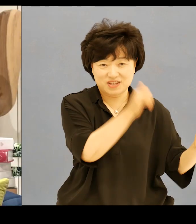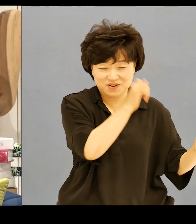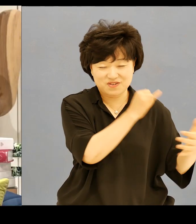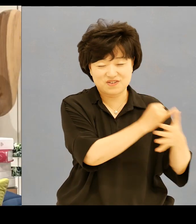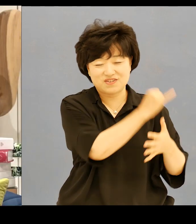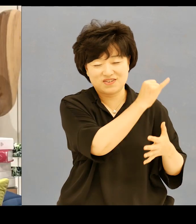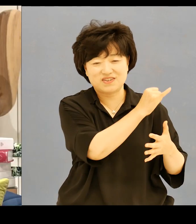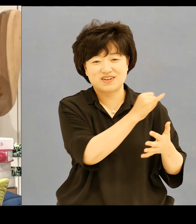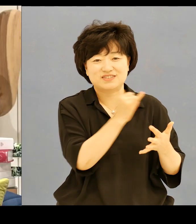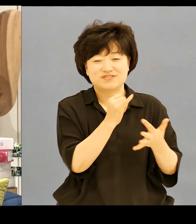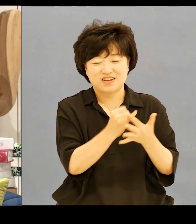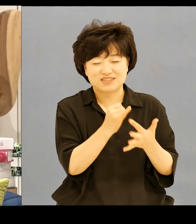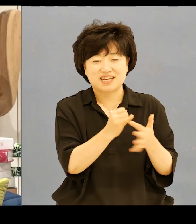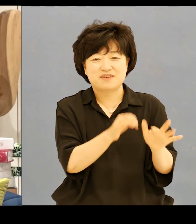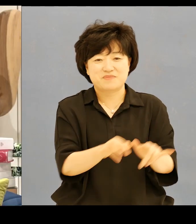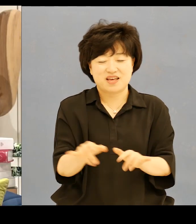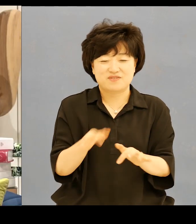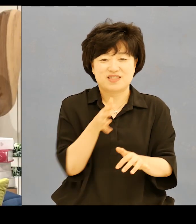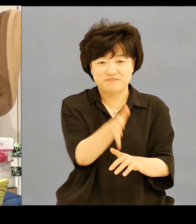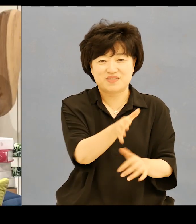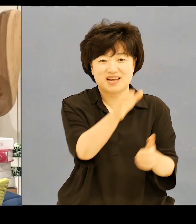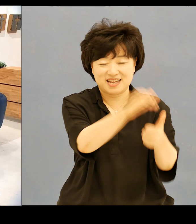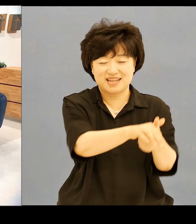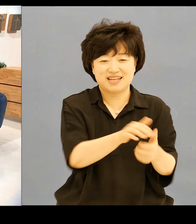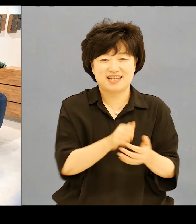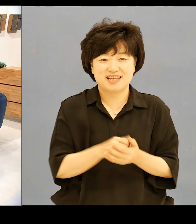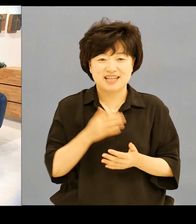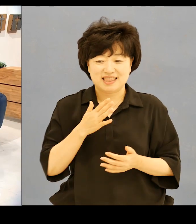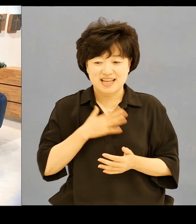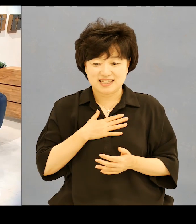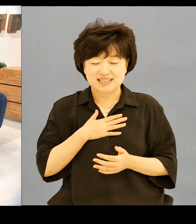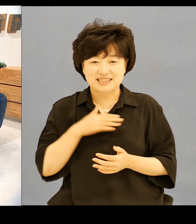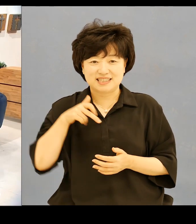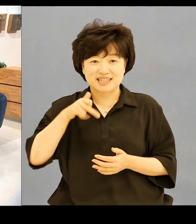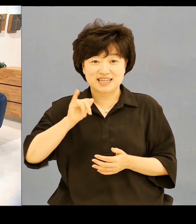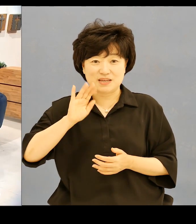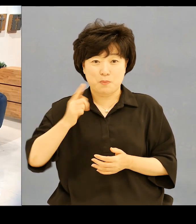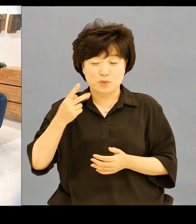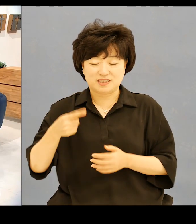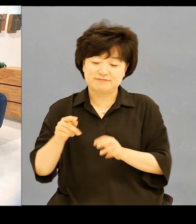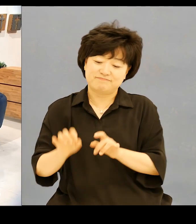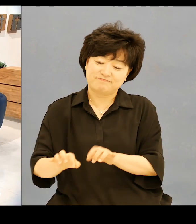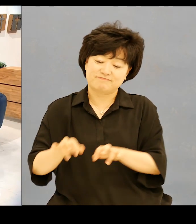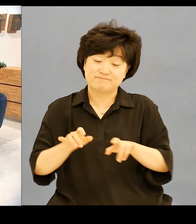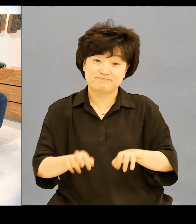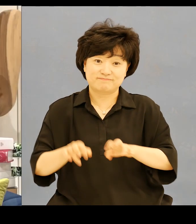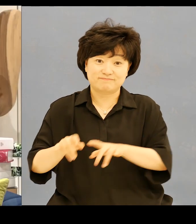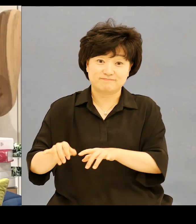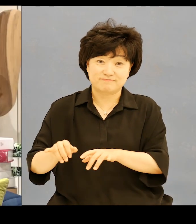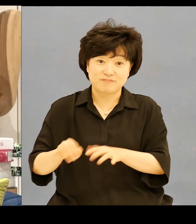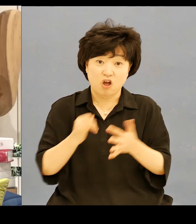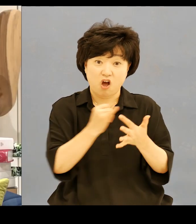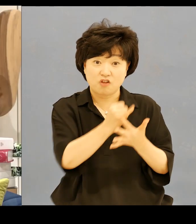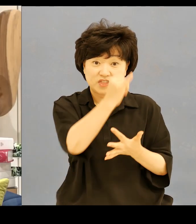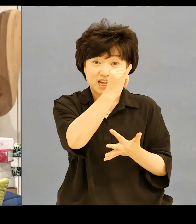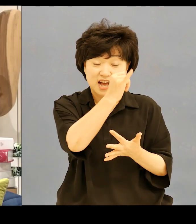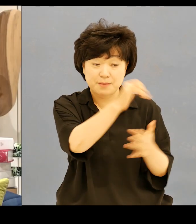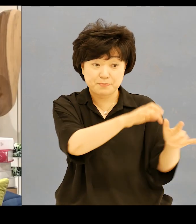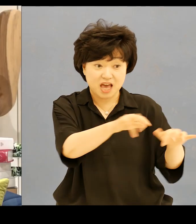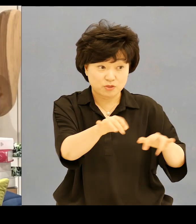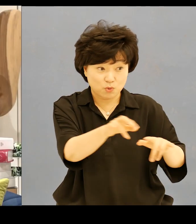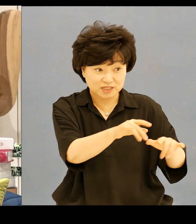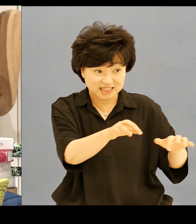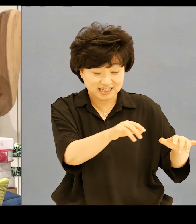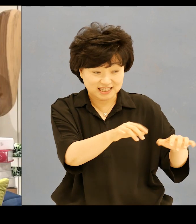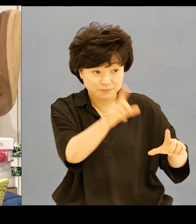치고 이제 둘째 언니가 피아노 치고 제가 이제 키보드를 치고 막 그랬었거든요. 근데 언니가